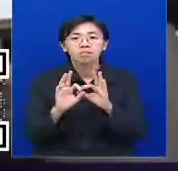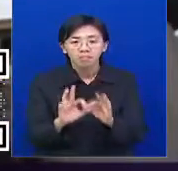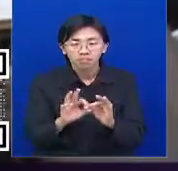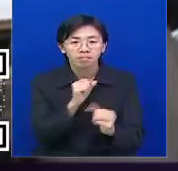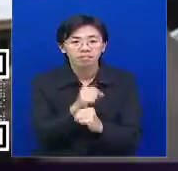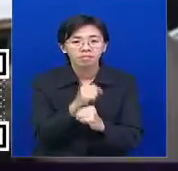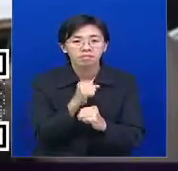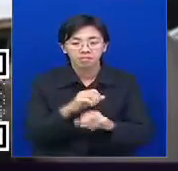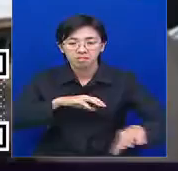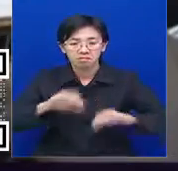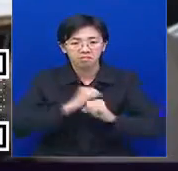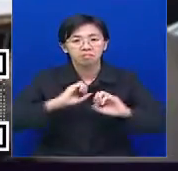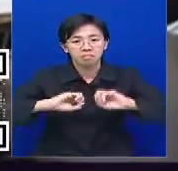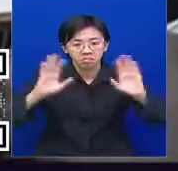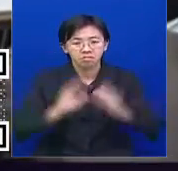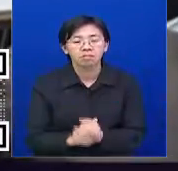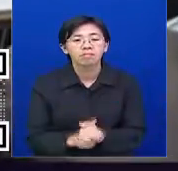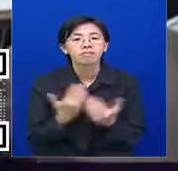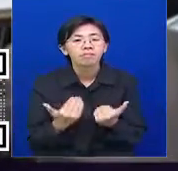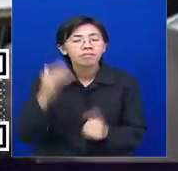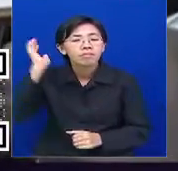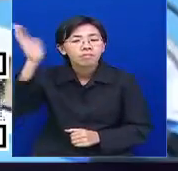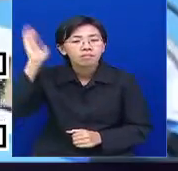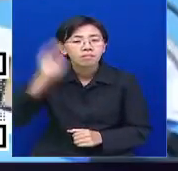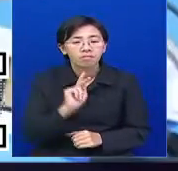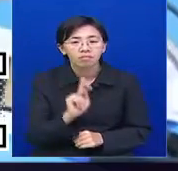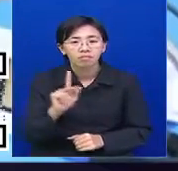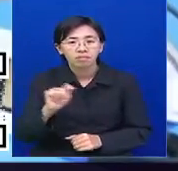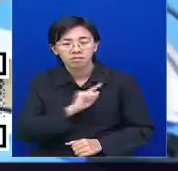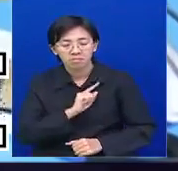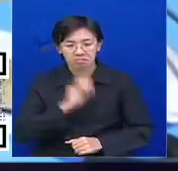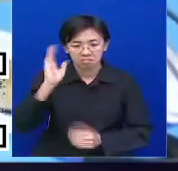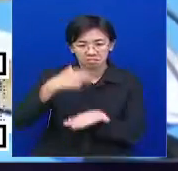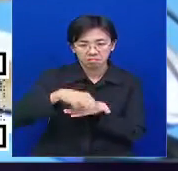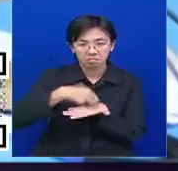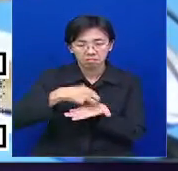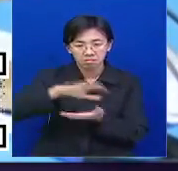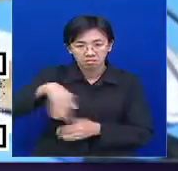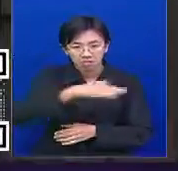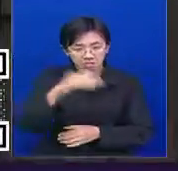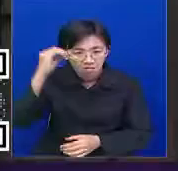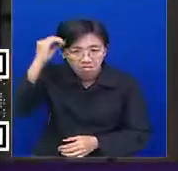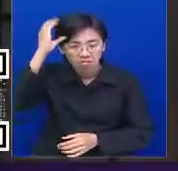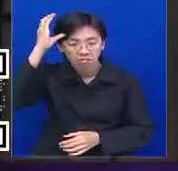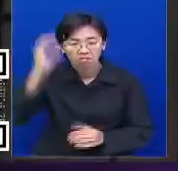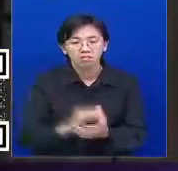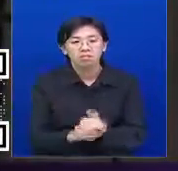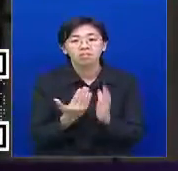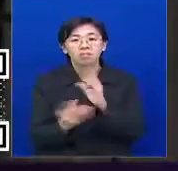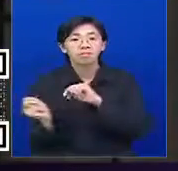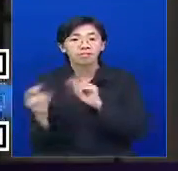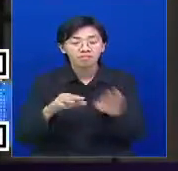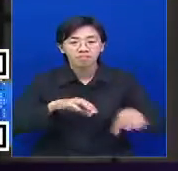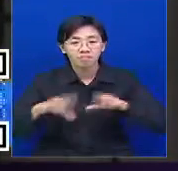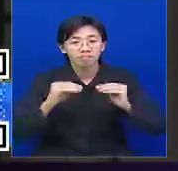งานได้อย่างมีประสิทธิภาพโดยมีวิทยากรจากกกต.มาให้ความรู้ที่จังหวัดนครพนมค่ะมีการจัดเวทีชี้